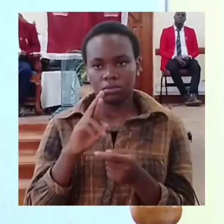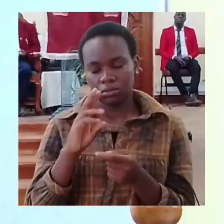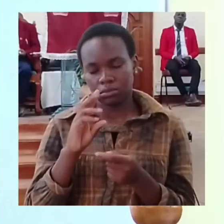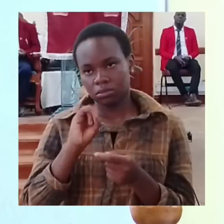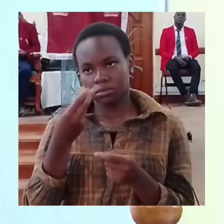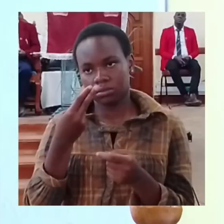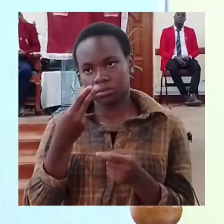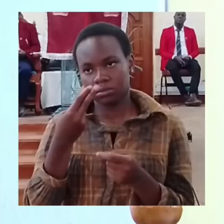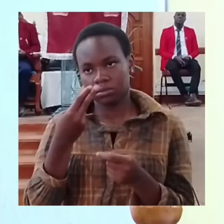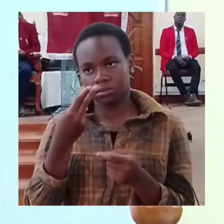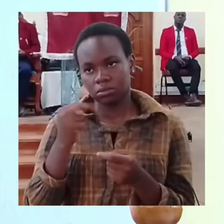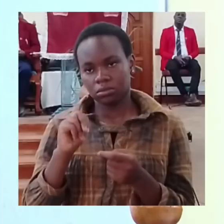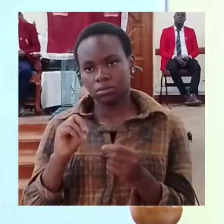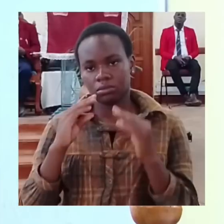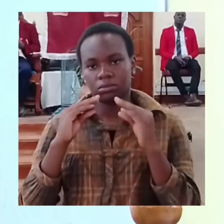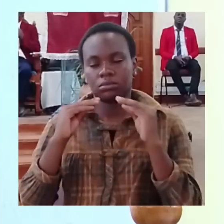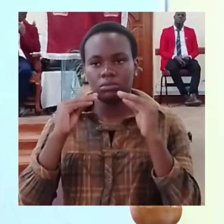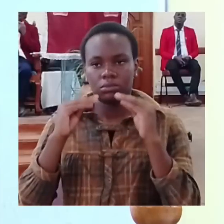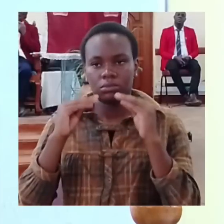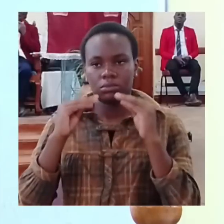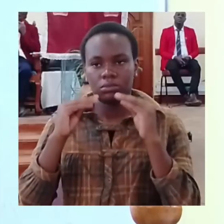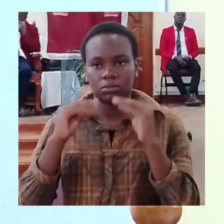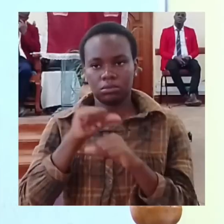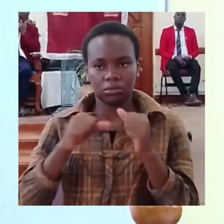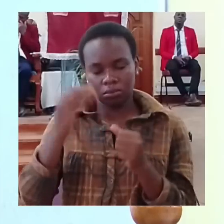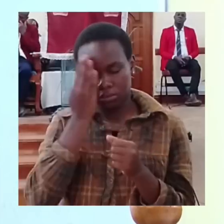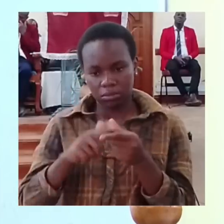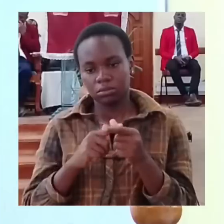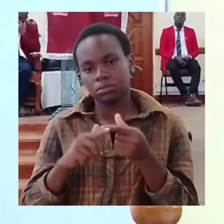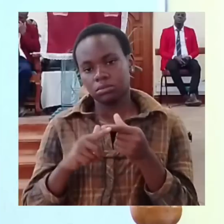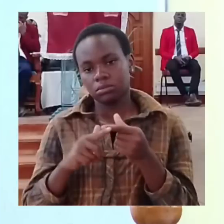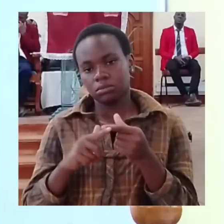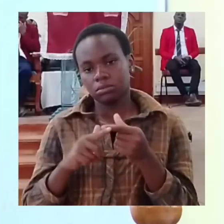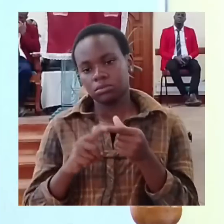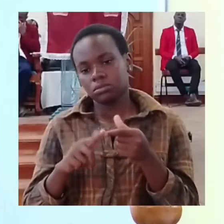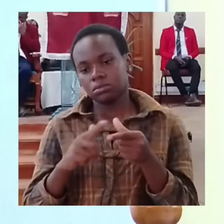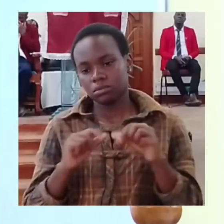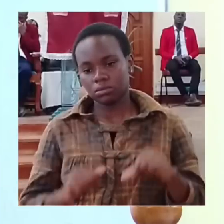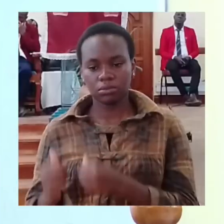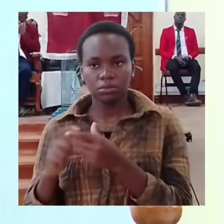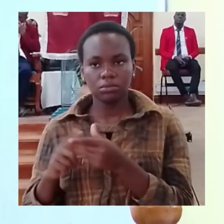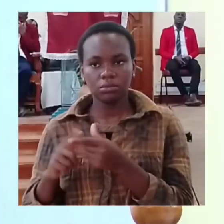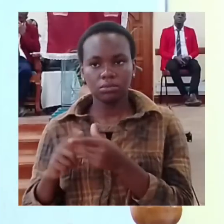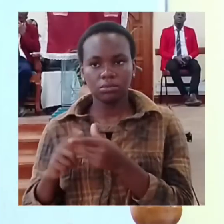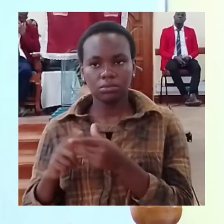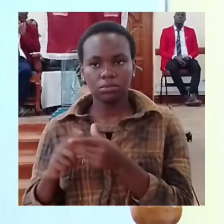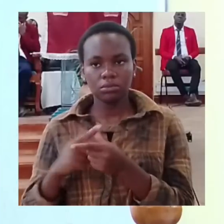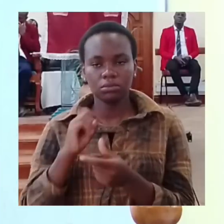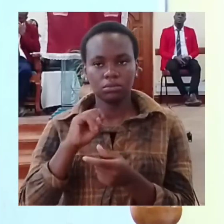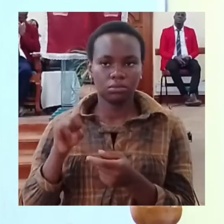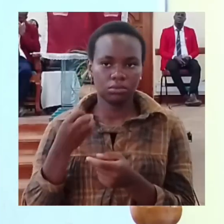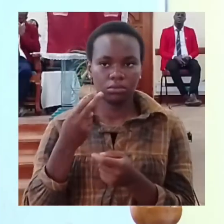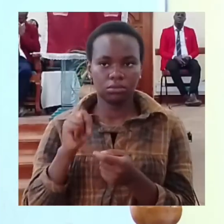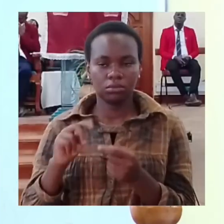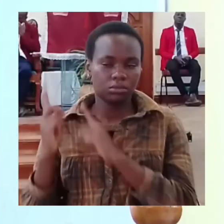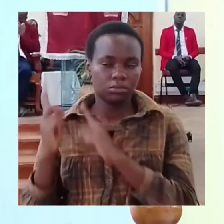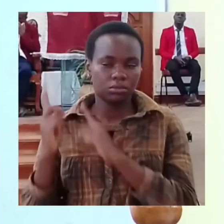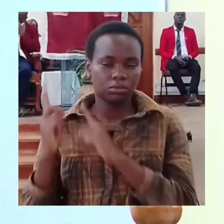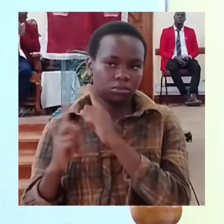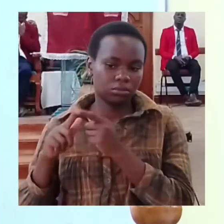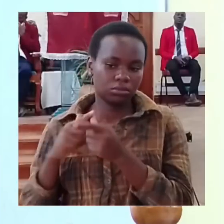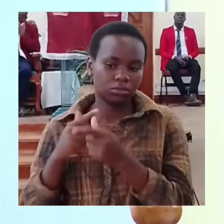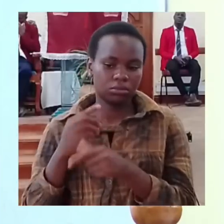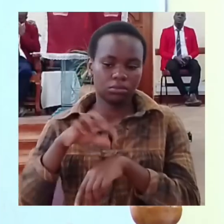kũhunjĩria Israeli yothe atĩ andũ merire na mabatithio. Nake Johana rĩrĩa akirie kũhingia rũgendo rwake rwa